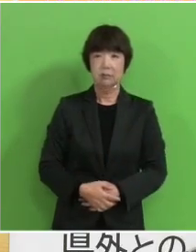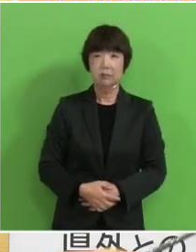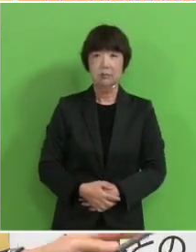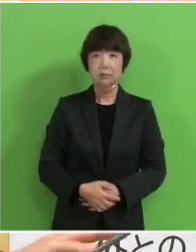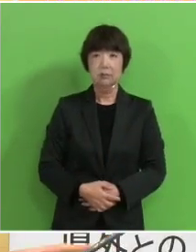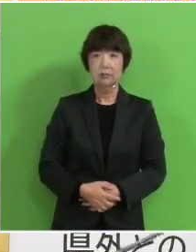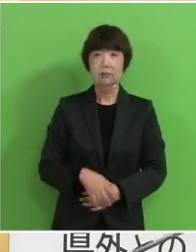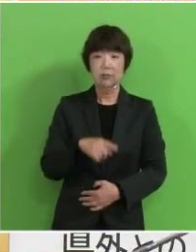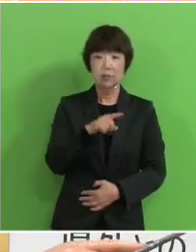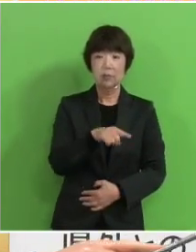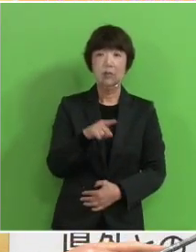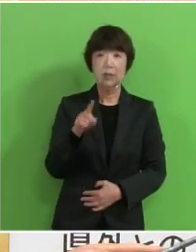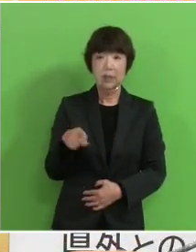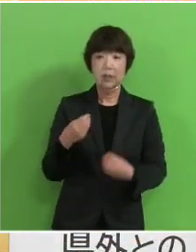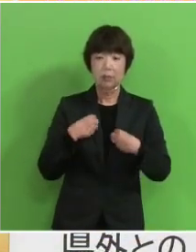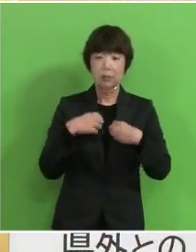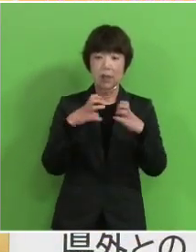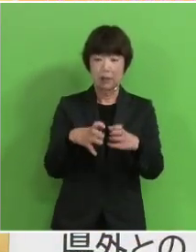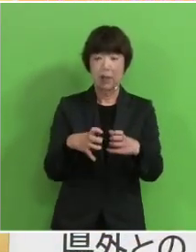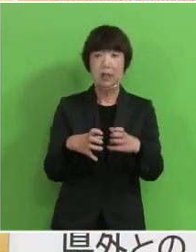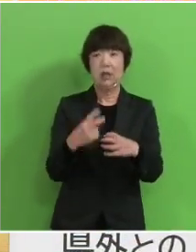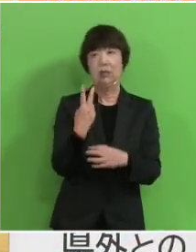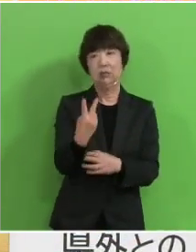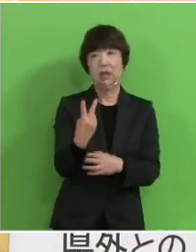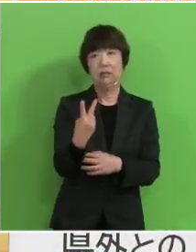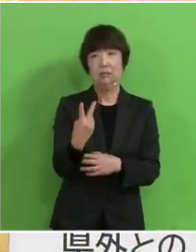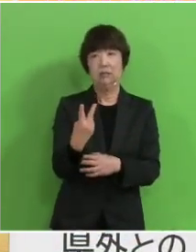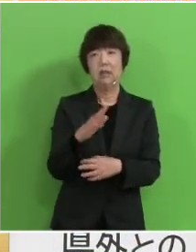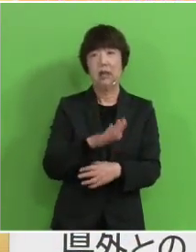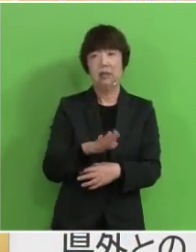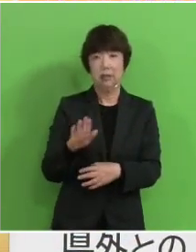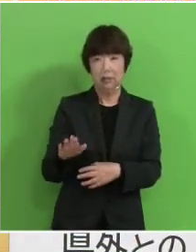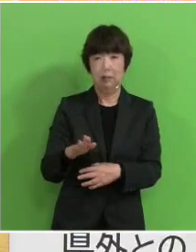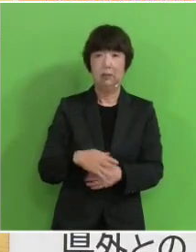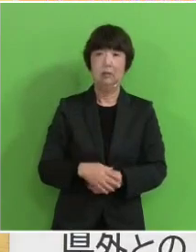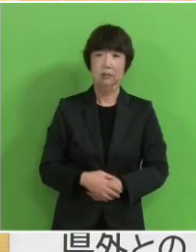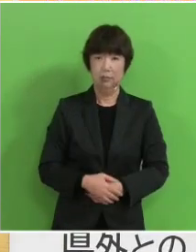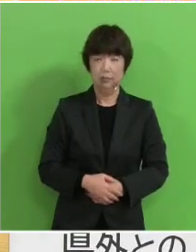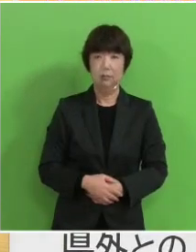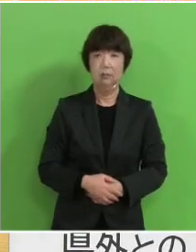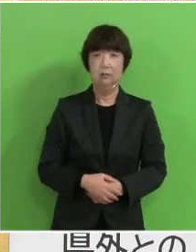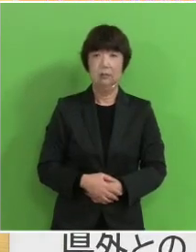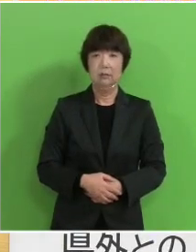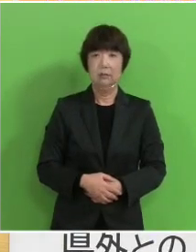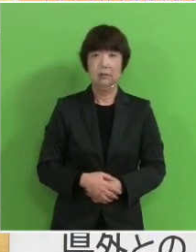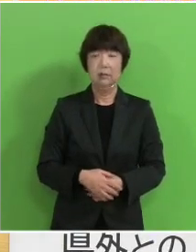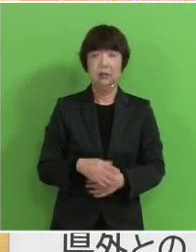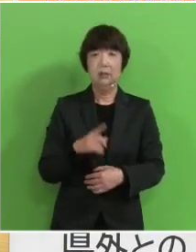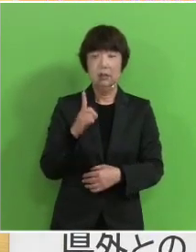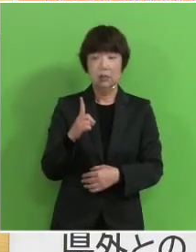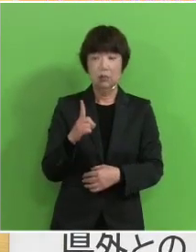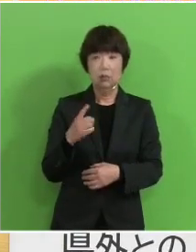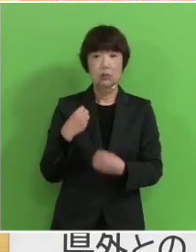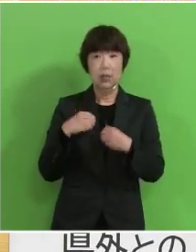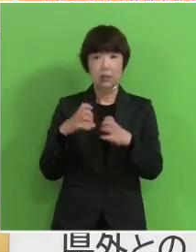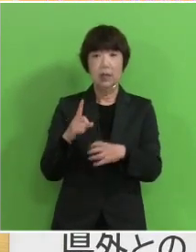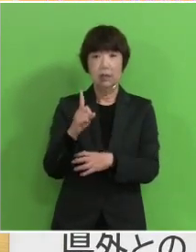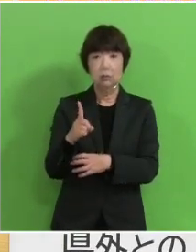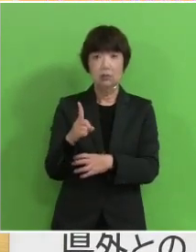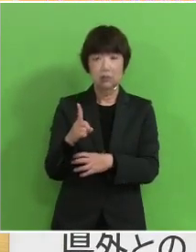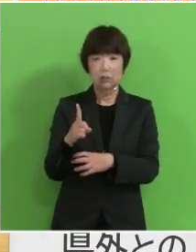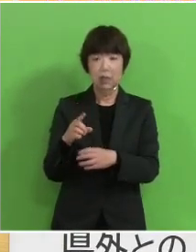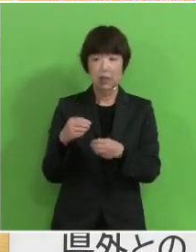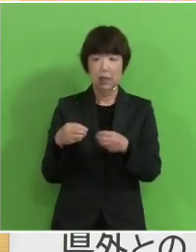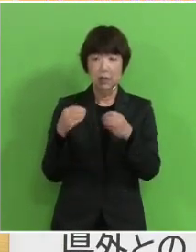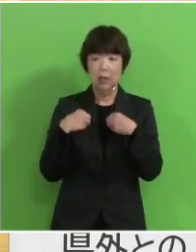この中でクラスターが2件含まれております1基とつはですね二次感染も